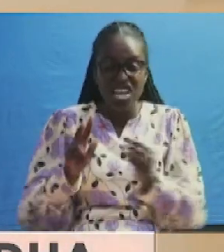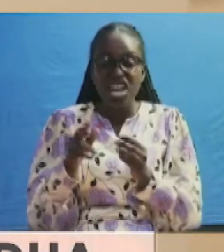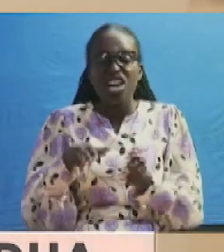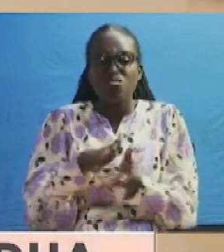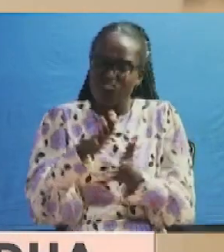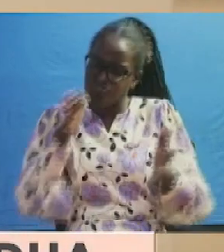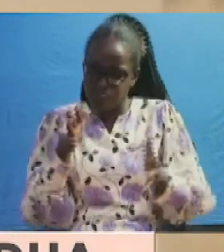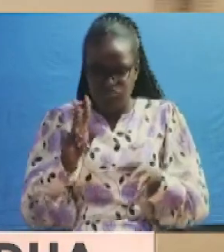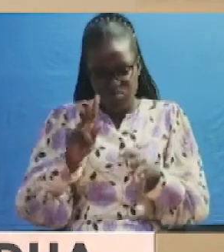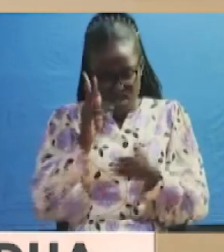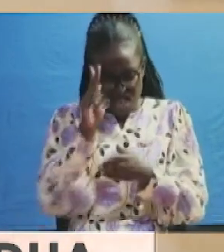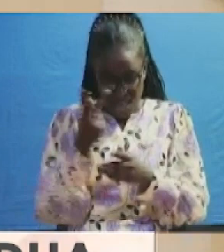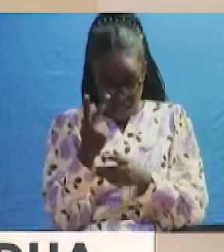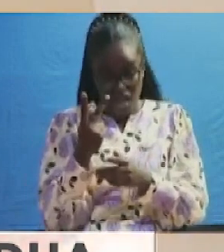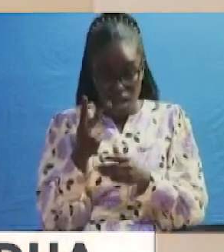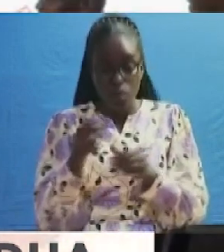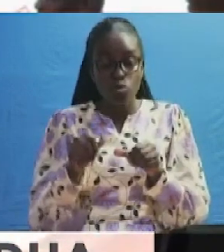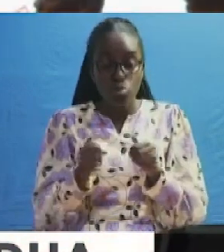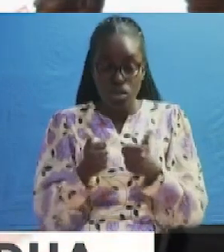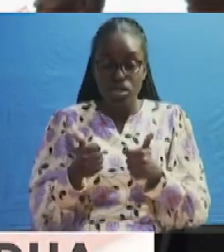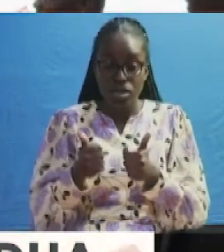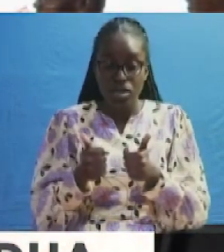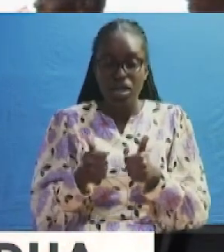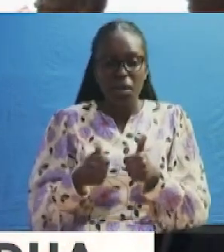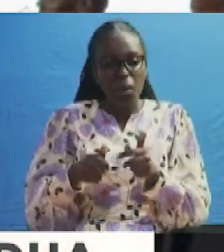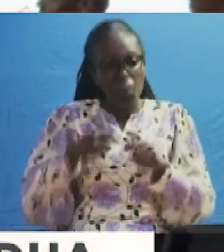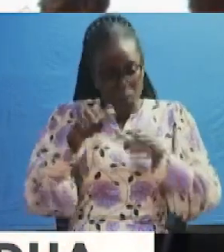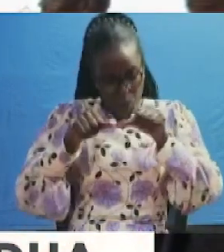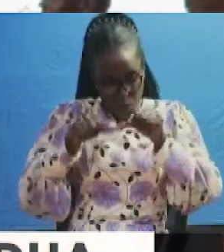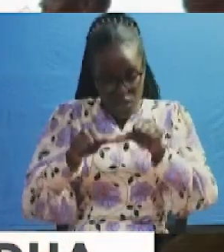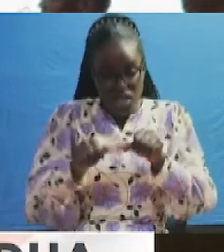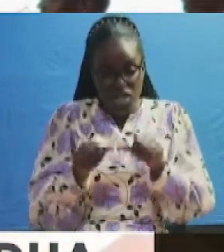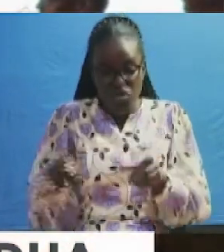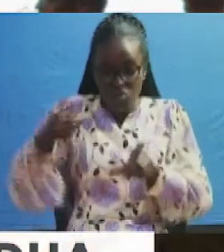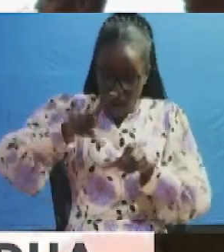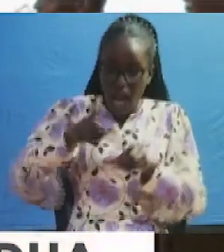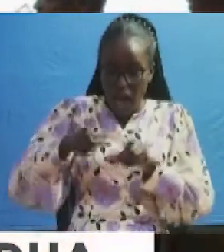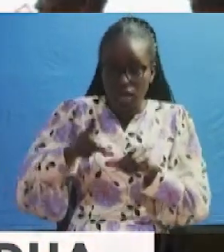inalenga kuboresha uelewa wa masuala ya kifedha, kauli mbiu ikiwa ni kuongeza uimara wa